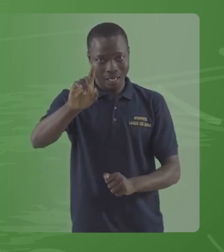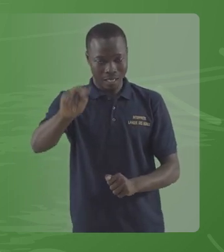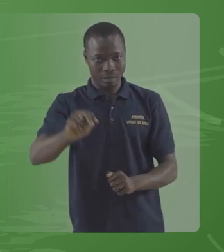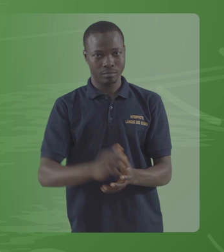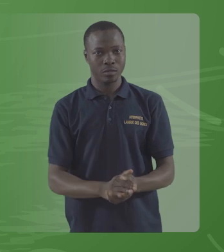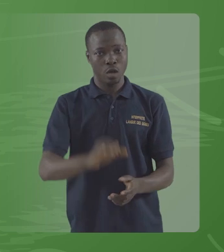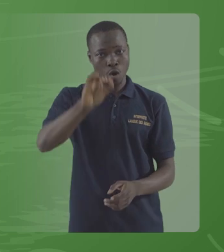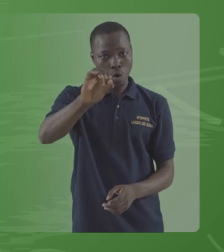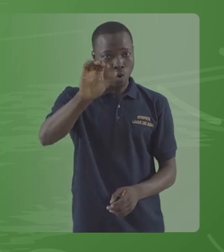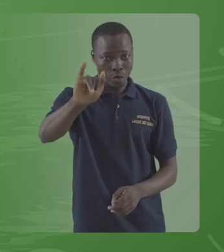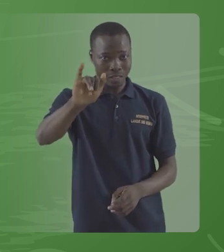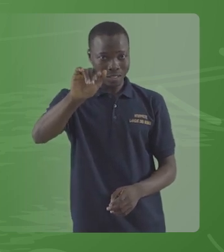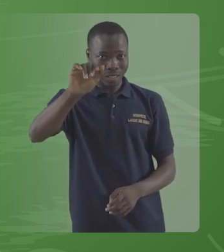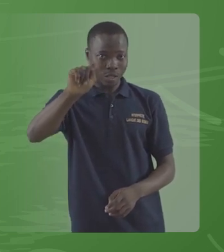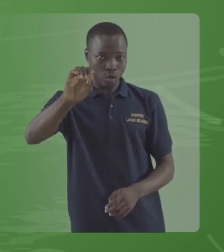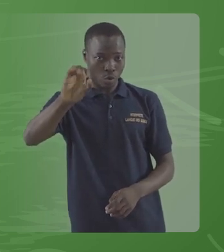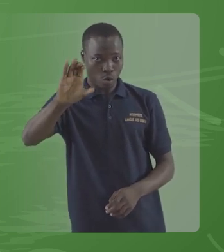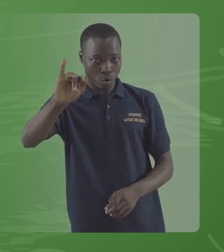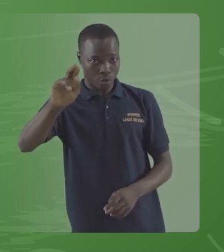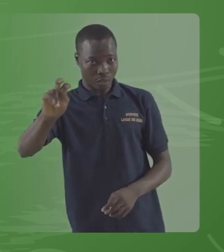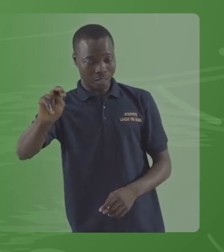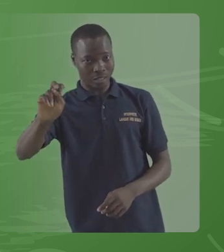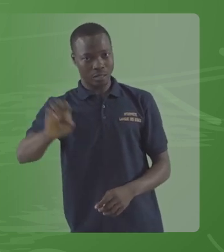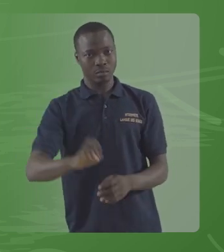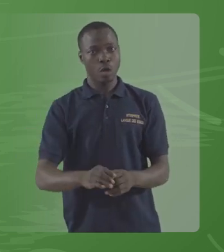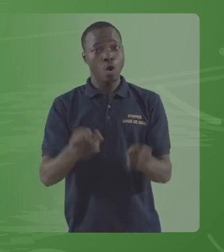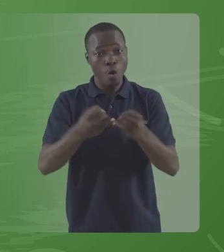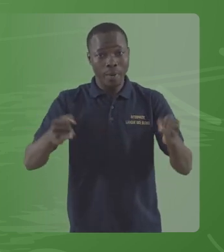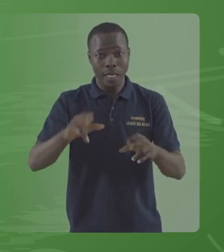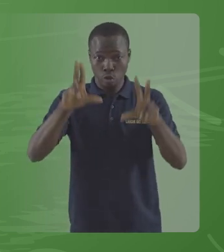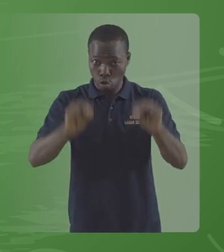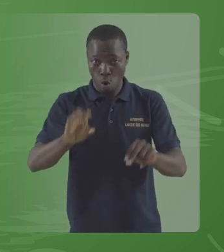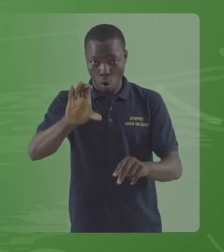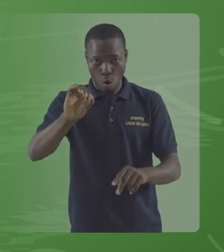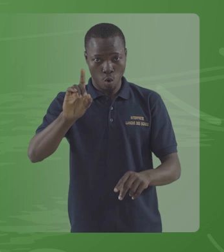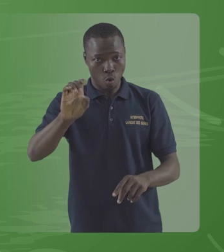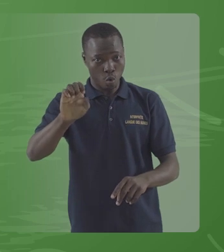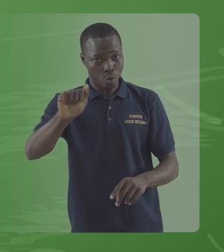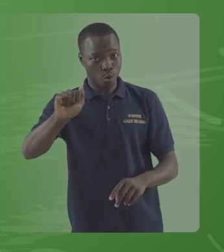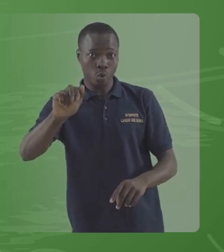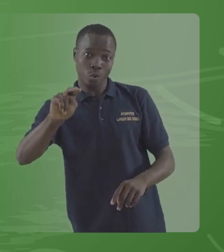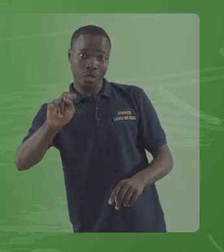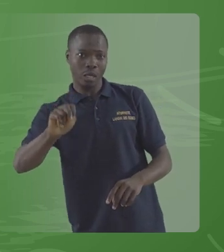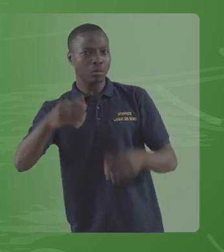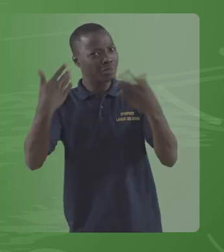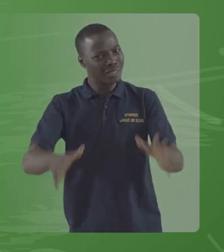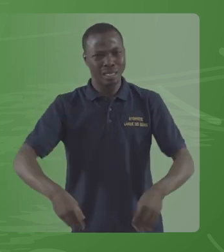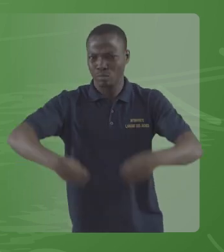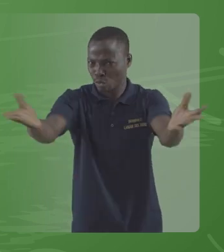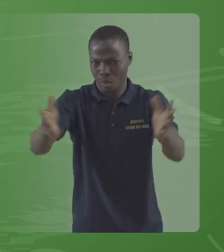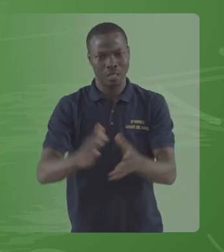Ocytocine. Pour l'ocytocine, le brin non codant nous avait été donné. Et nous